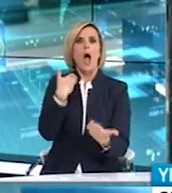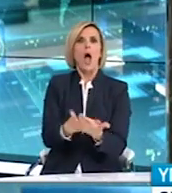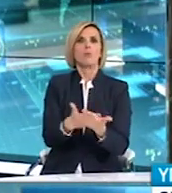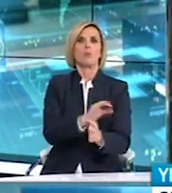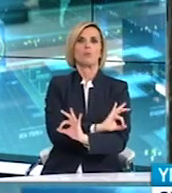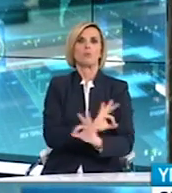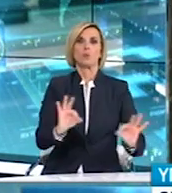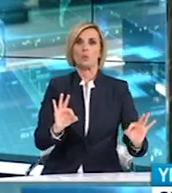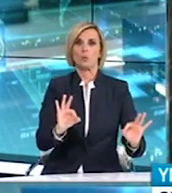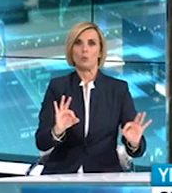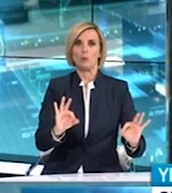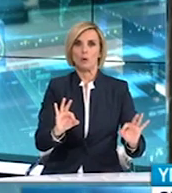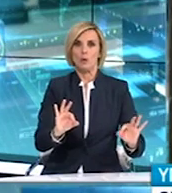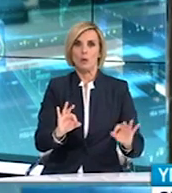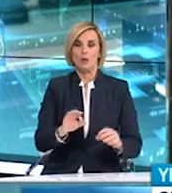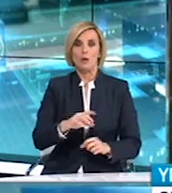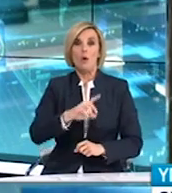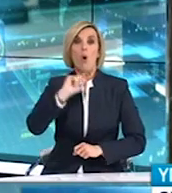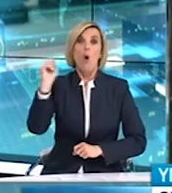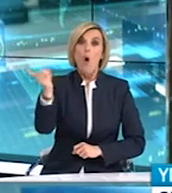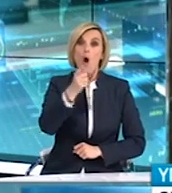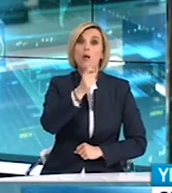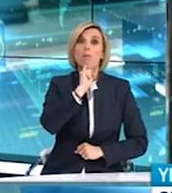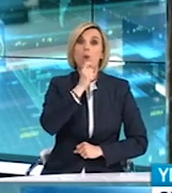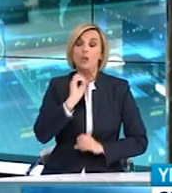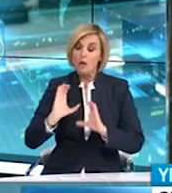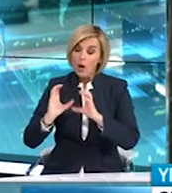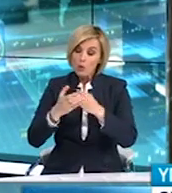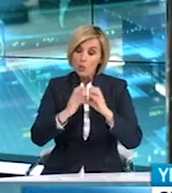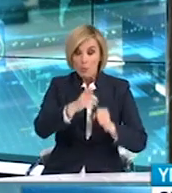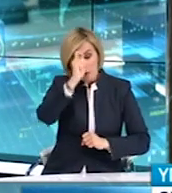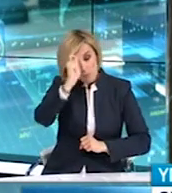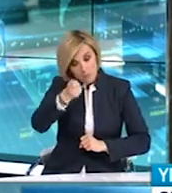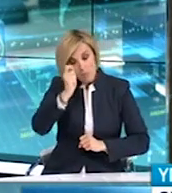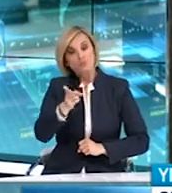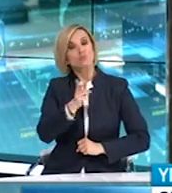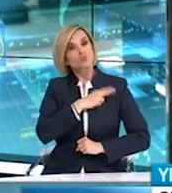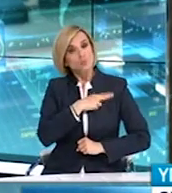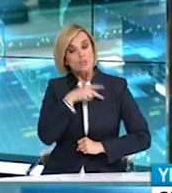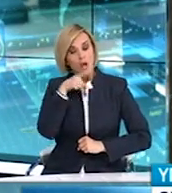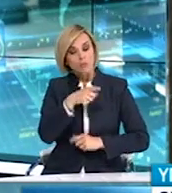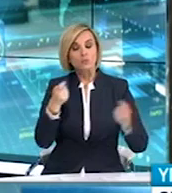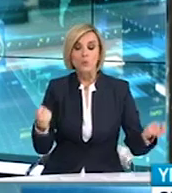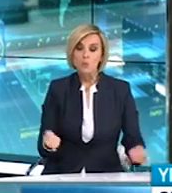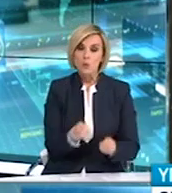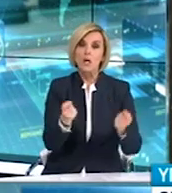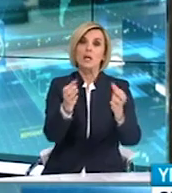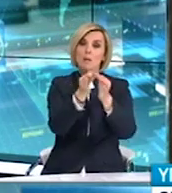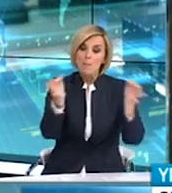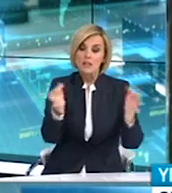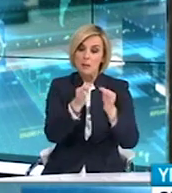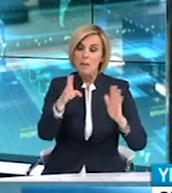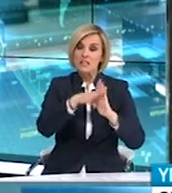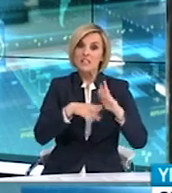Η πλειονότητα άλλωστε των πολιτικών δυνάμεων συμφωνεί με τα μέτρα και τις ενέργειες της κυβέρνησης. Ο